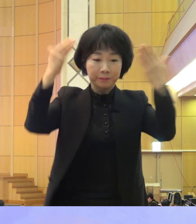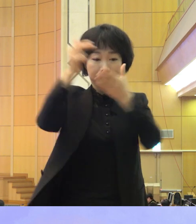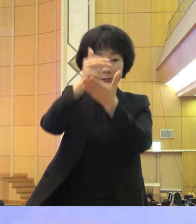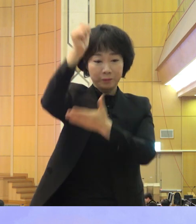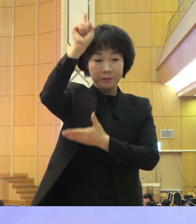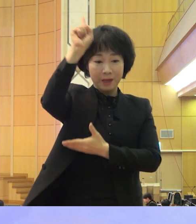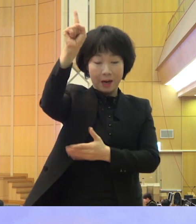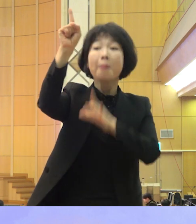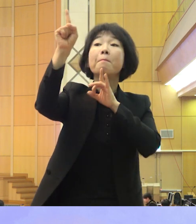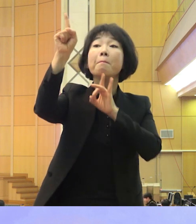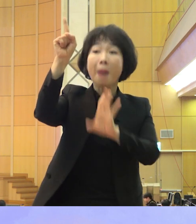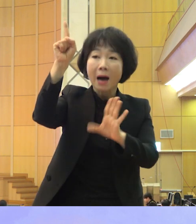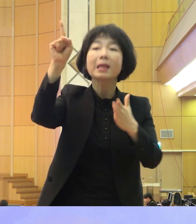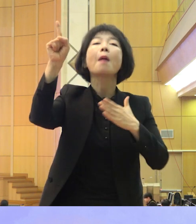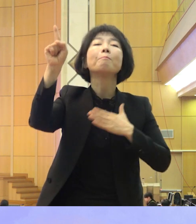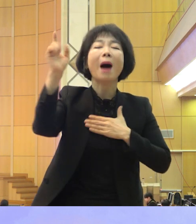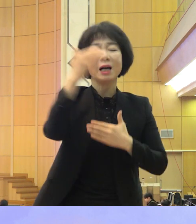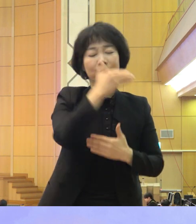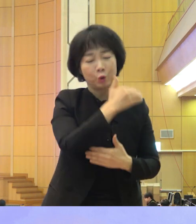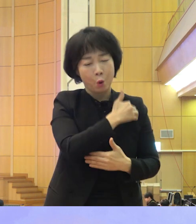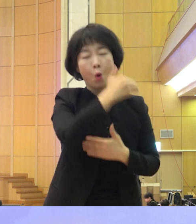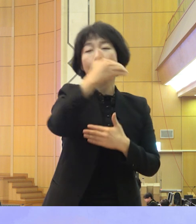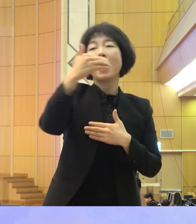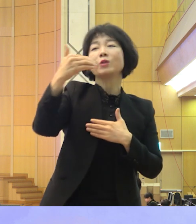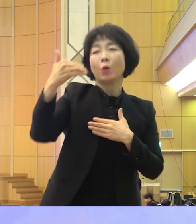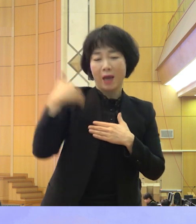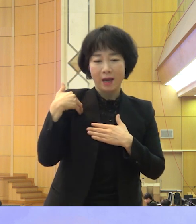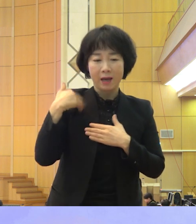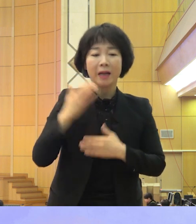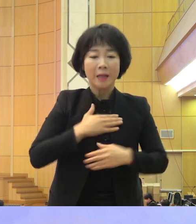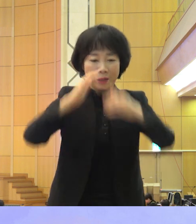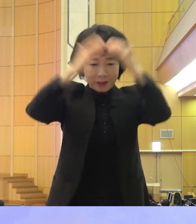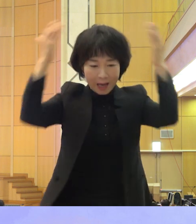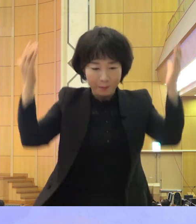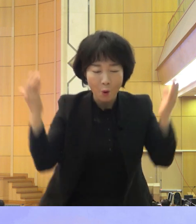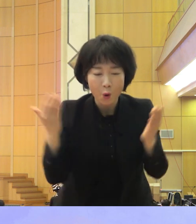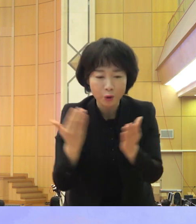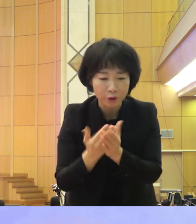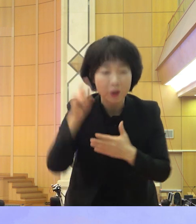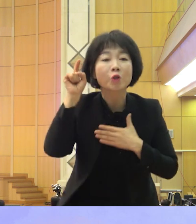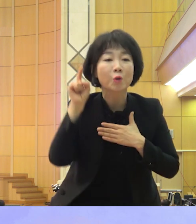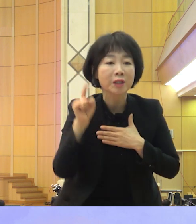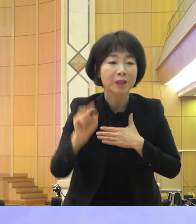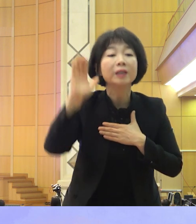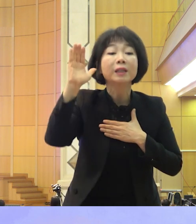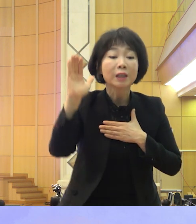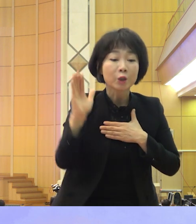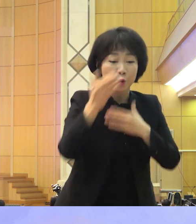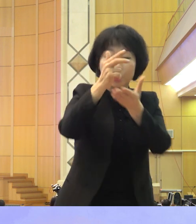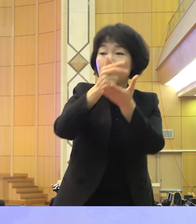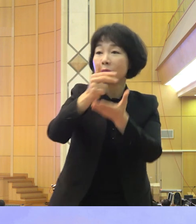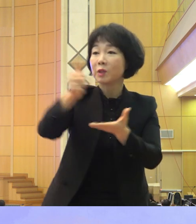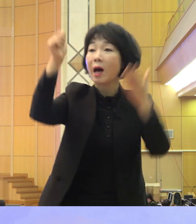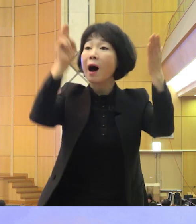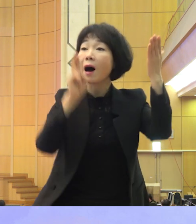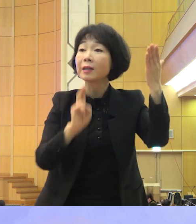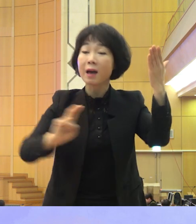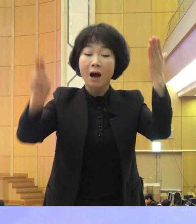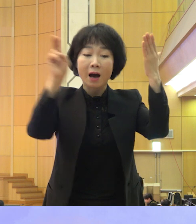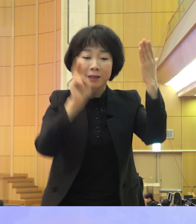주님 한 분만으로 나는 만족해. 나의 모든 것 대신